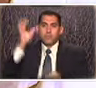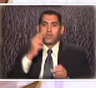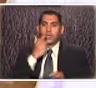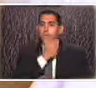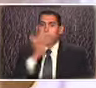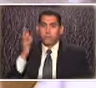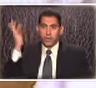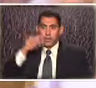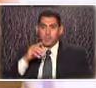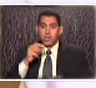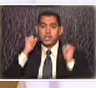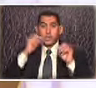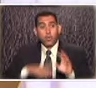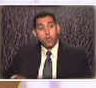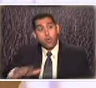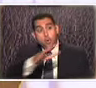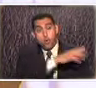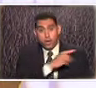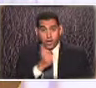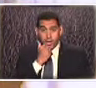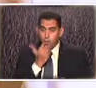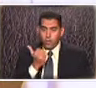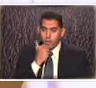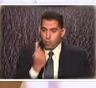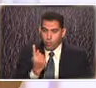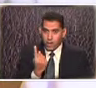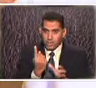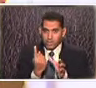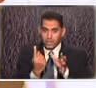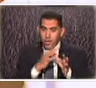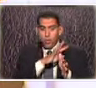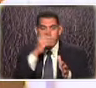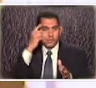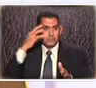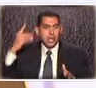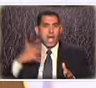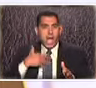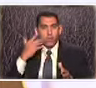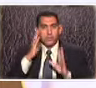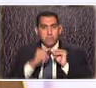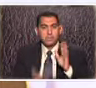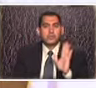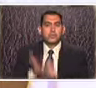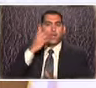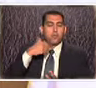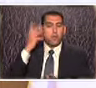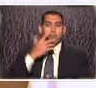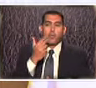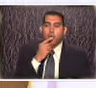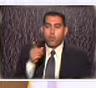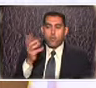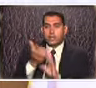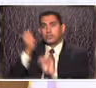خارجه هل هذا يعود على كل الشباب الثوري على احلامهم على امالهم ام انه يخص من اخطا في هذا